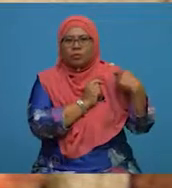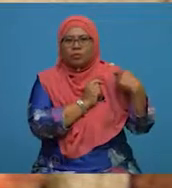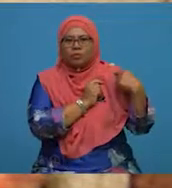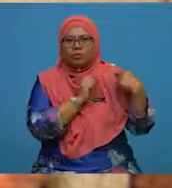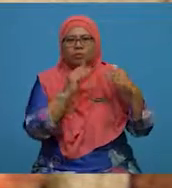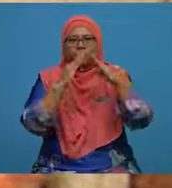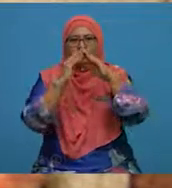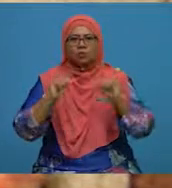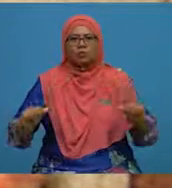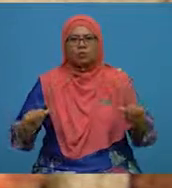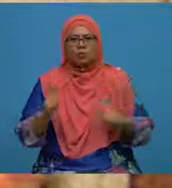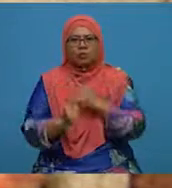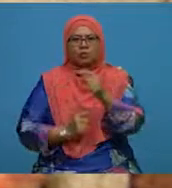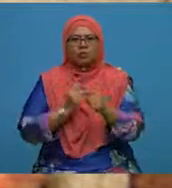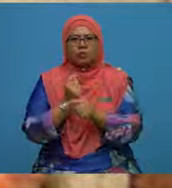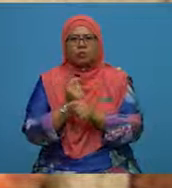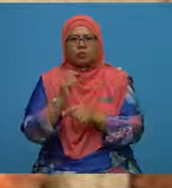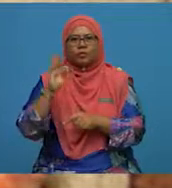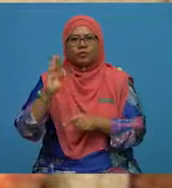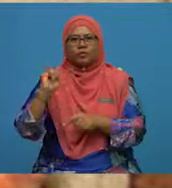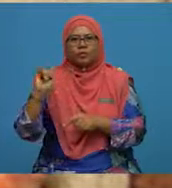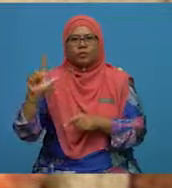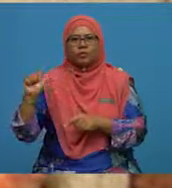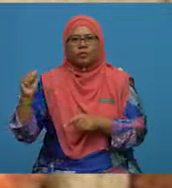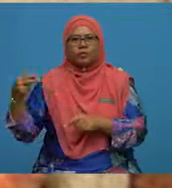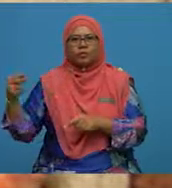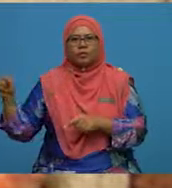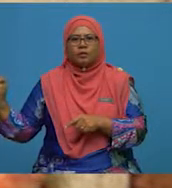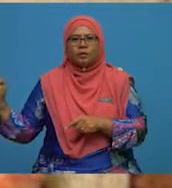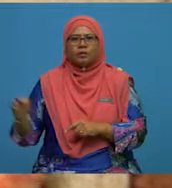juga berketurunan Fellahin.